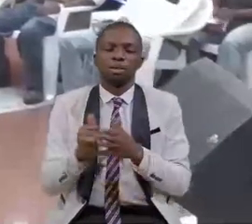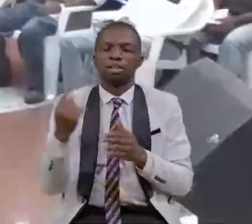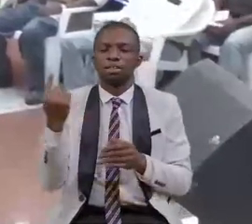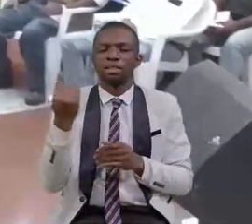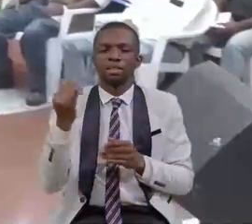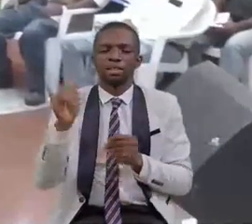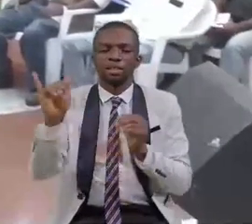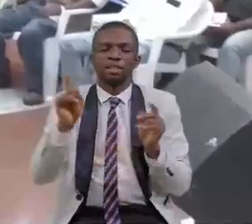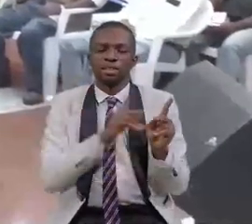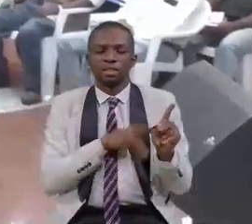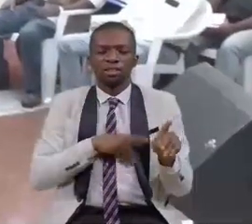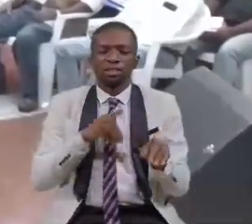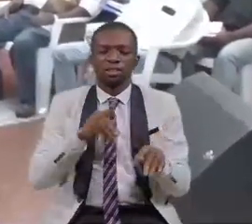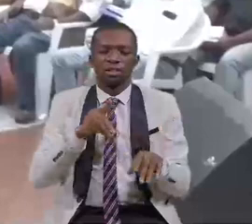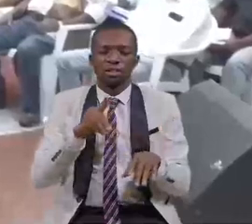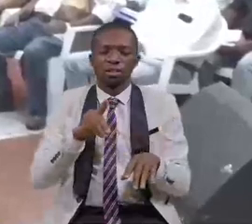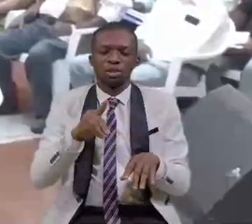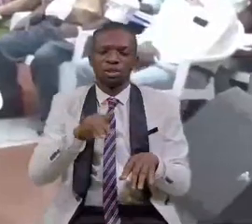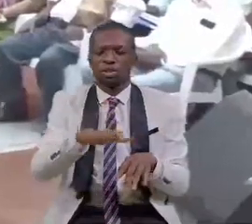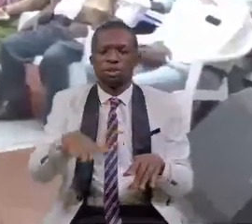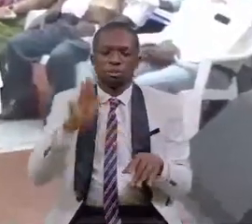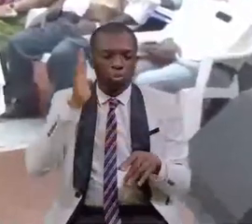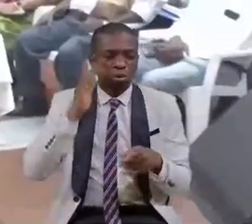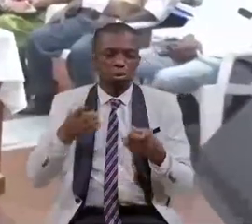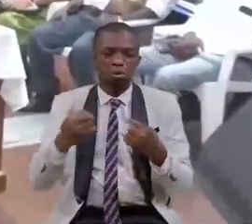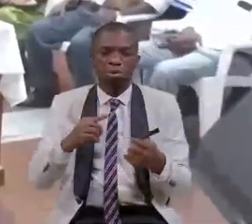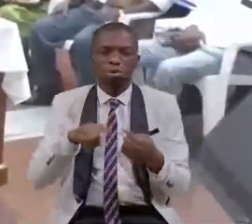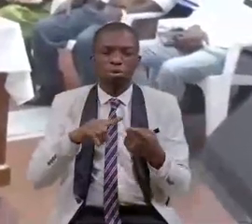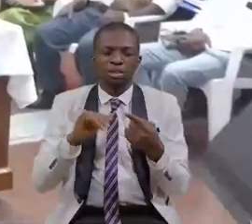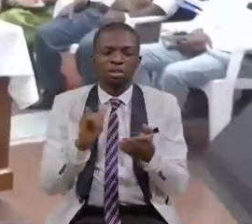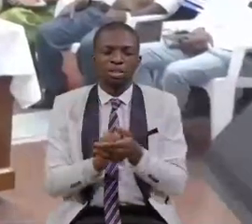viendra. Lorsque le royaume là vient,